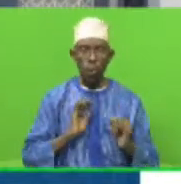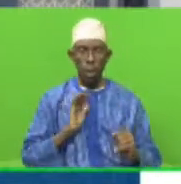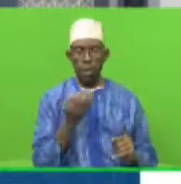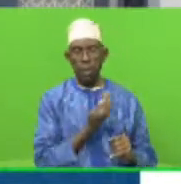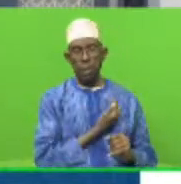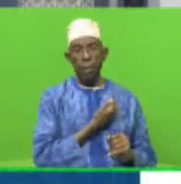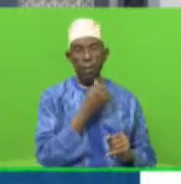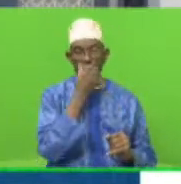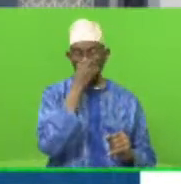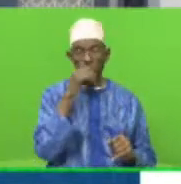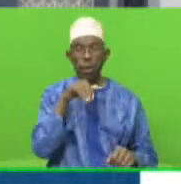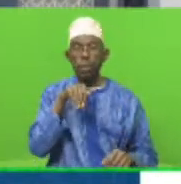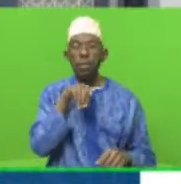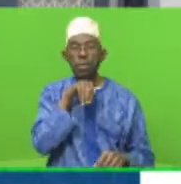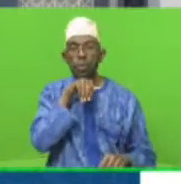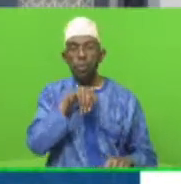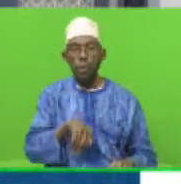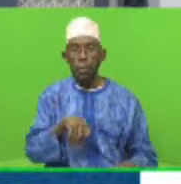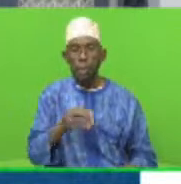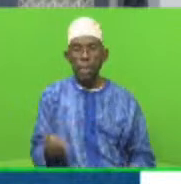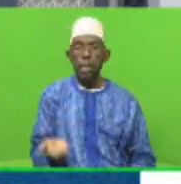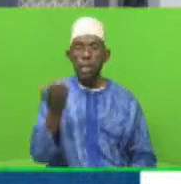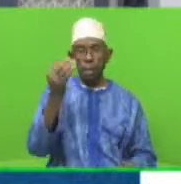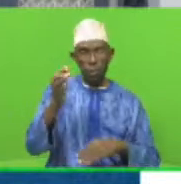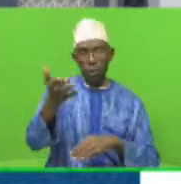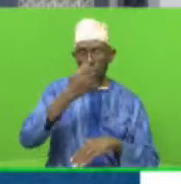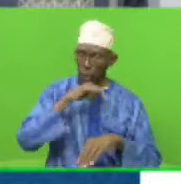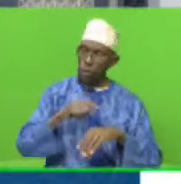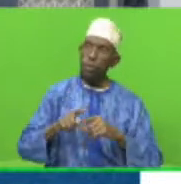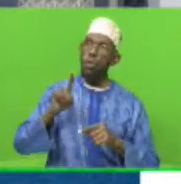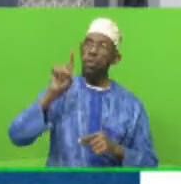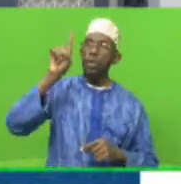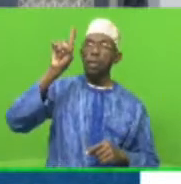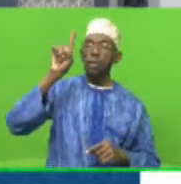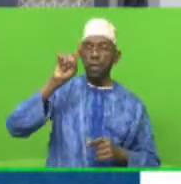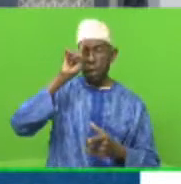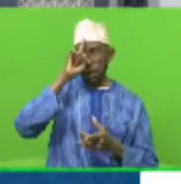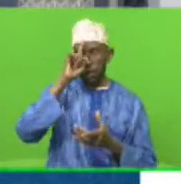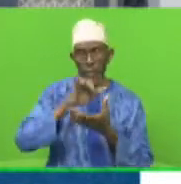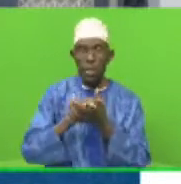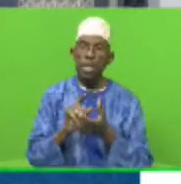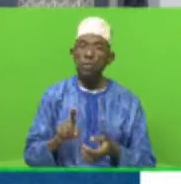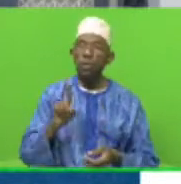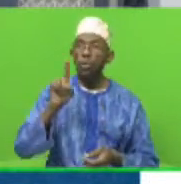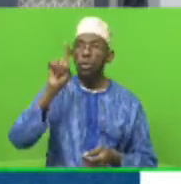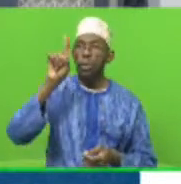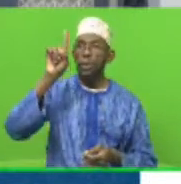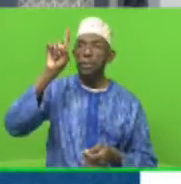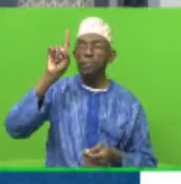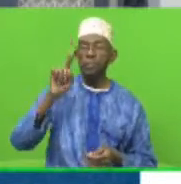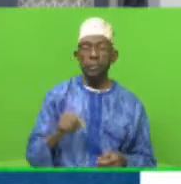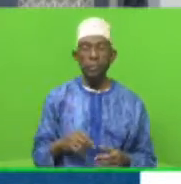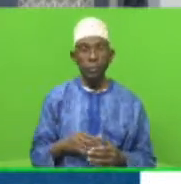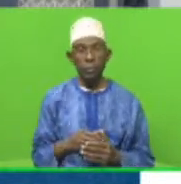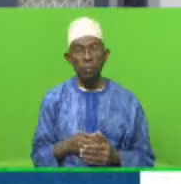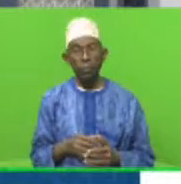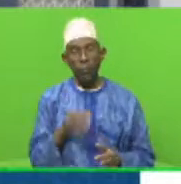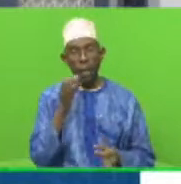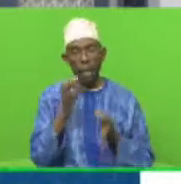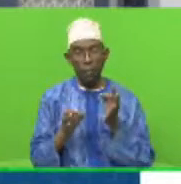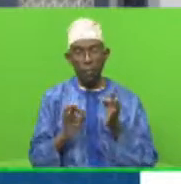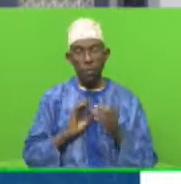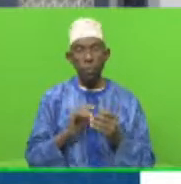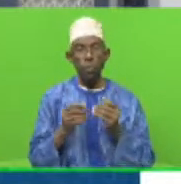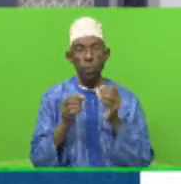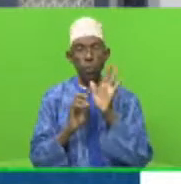Muhammad. And the Prophet ﷺ tells him, no, I'm calling you to Allah subhanahu wa ta'ala. Believe in Allah subhanahu wa ta'ala. He says, if you want us